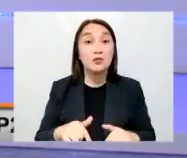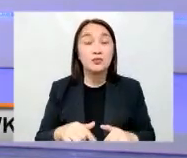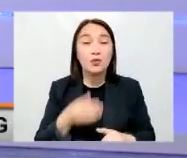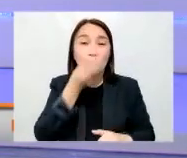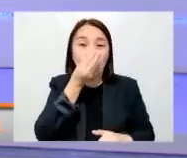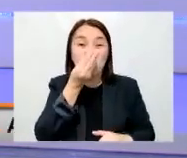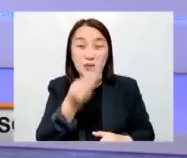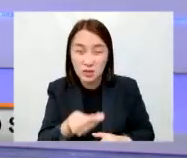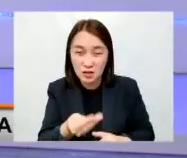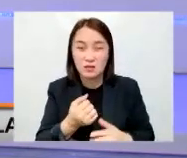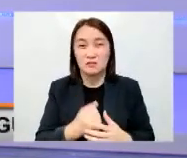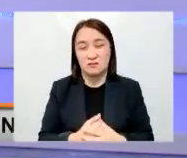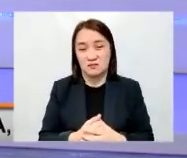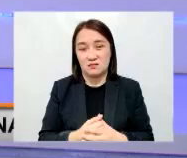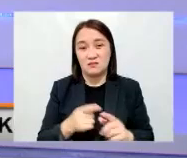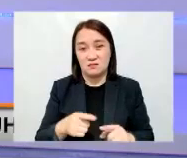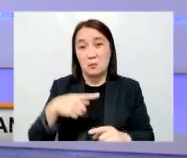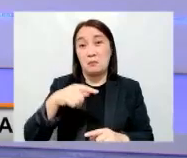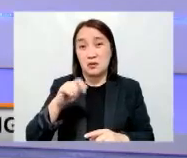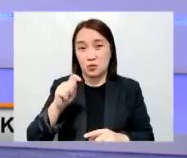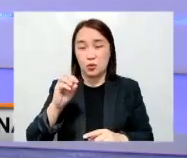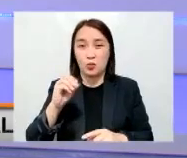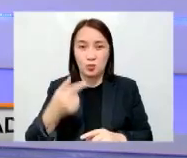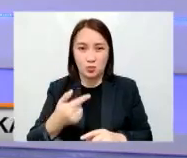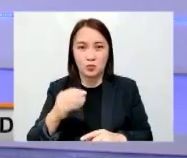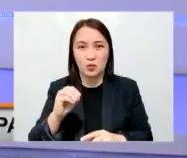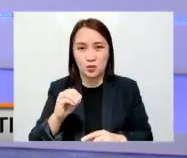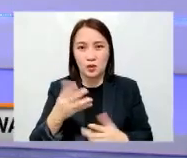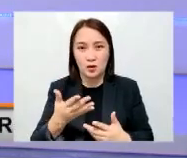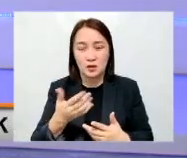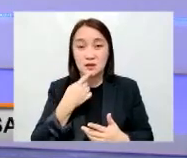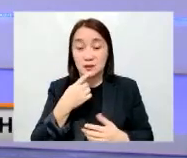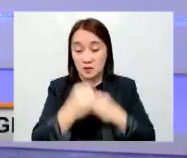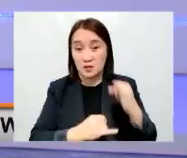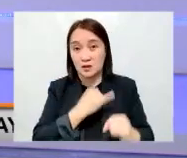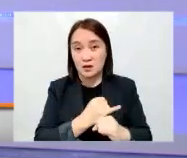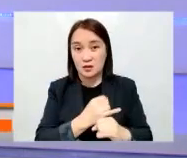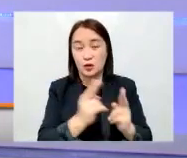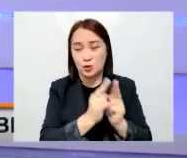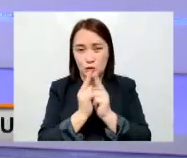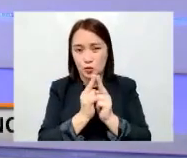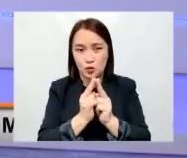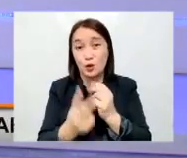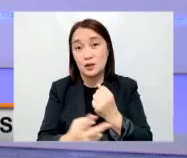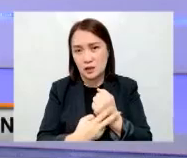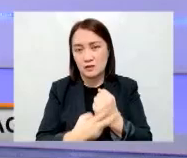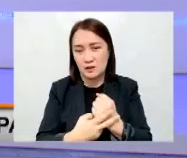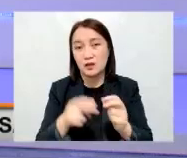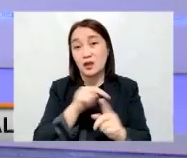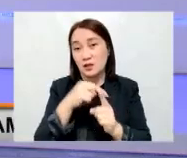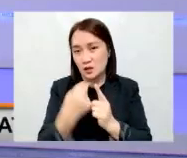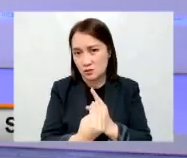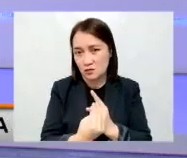ng maubos ang mga pitogo ayon sa International Union for the Conservation of Nature. Kaya naman, ang